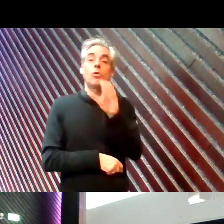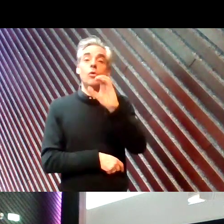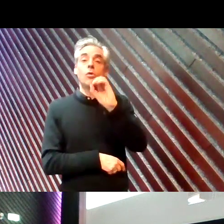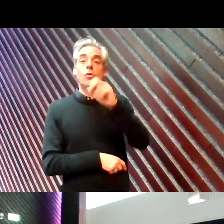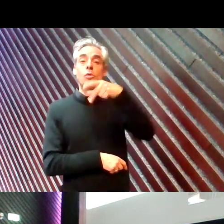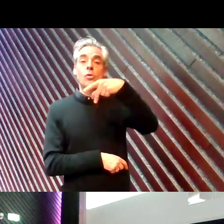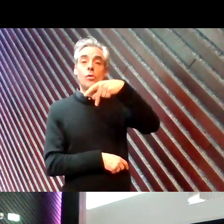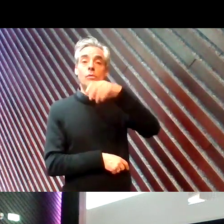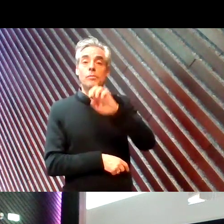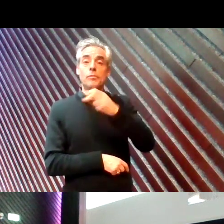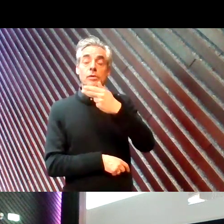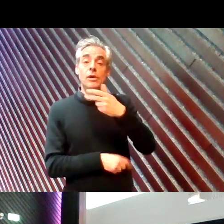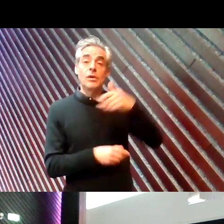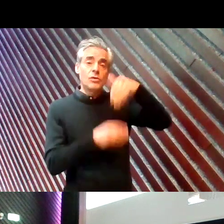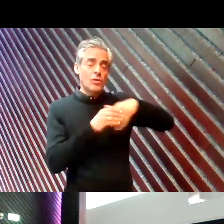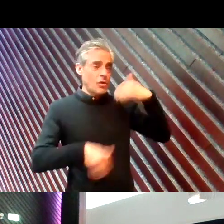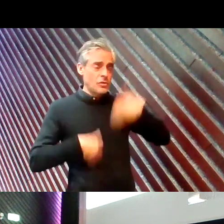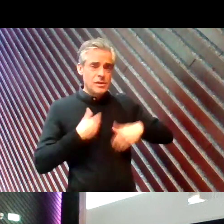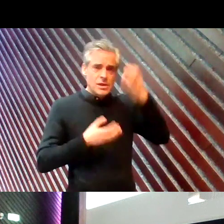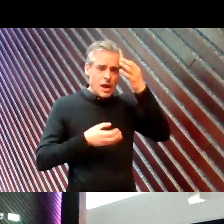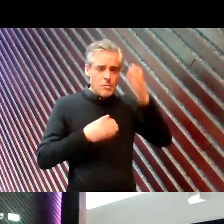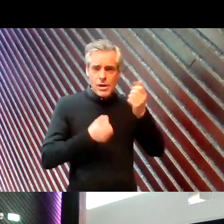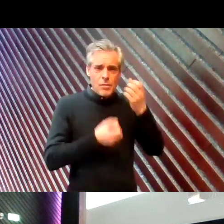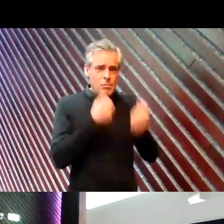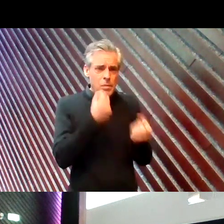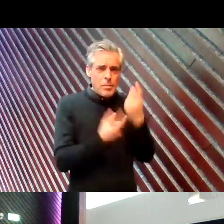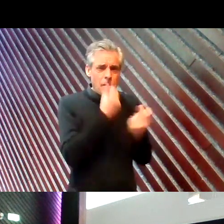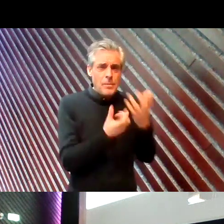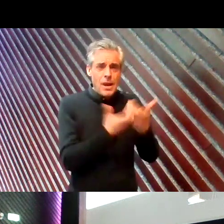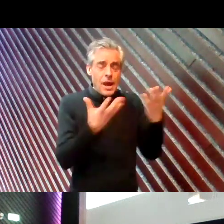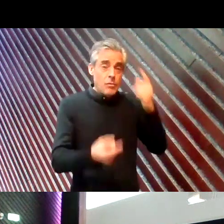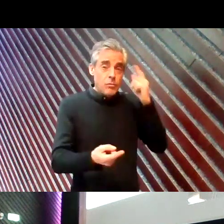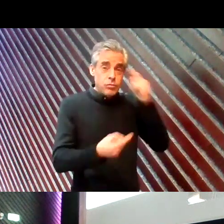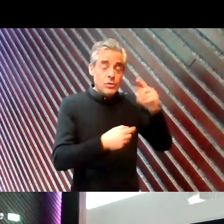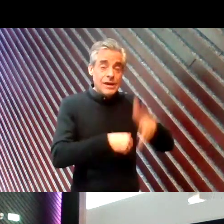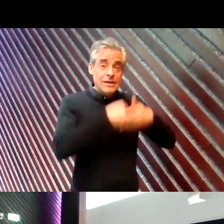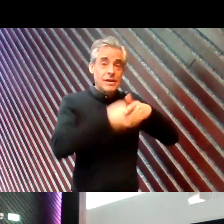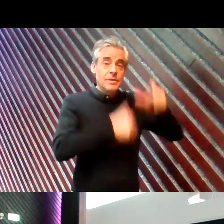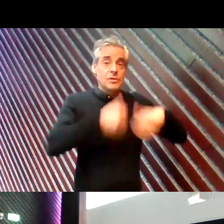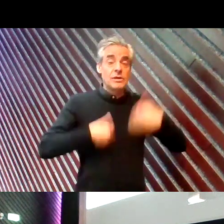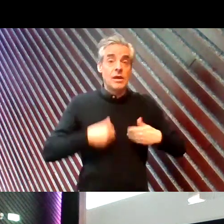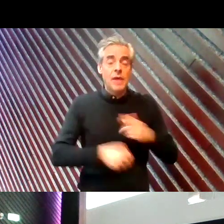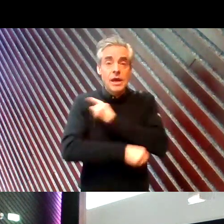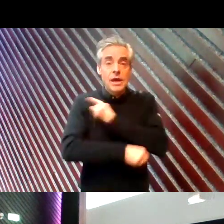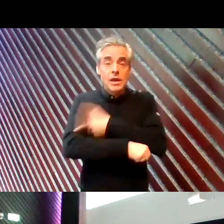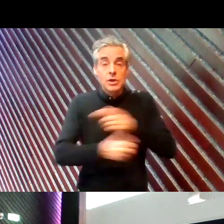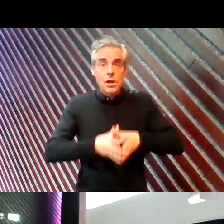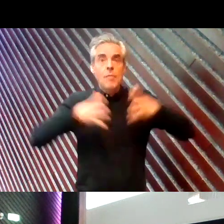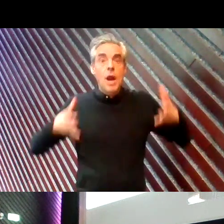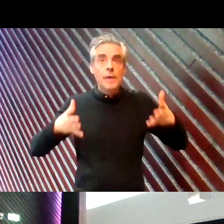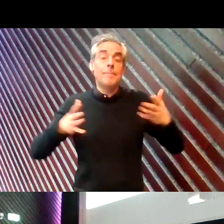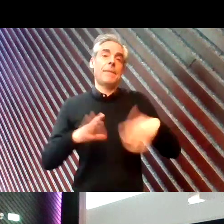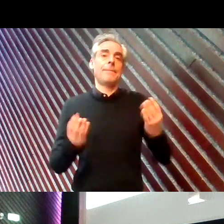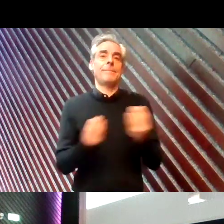il y a dans le handicap un foisonnement d'initiatives au service du handicap et beaucoup d'énergie et